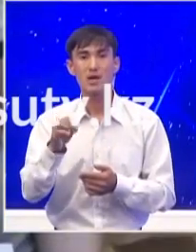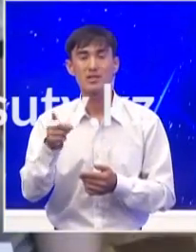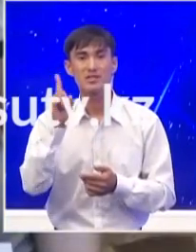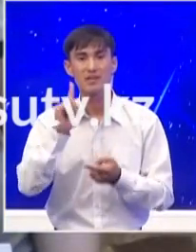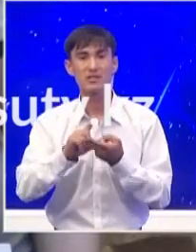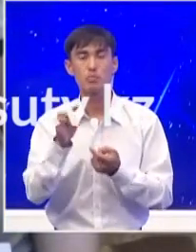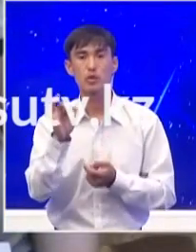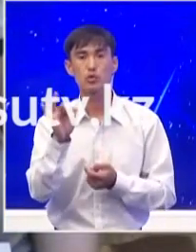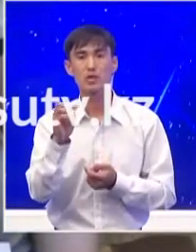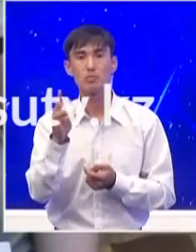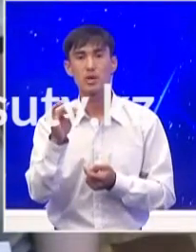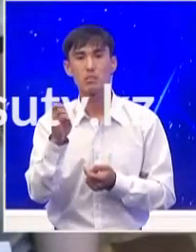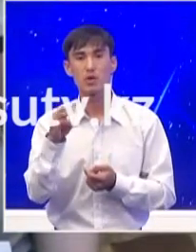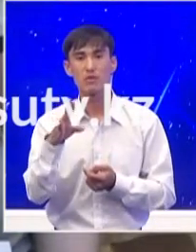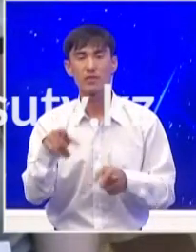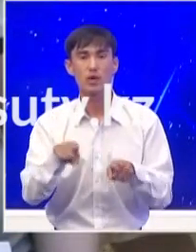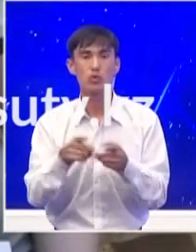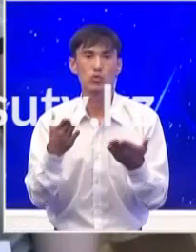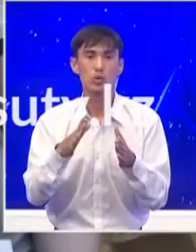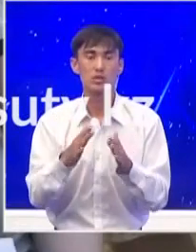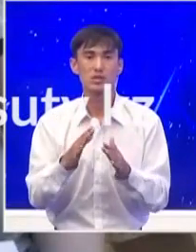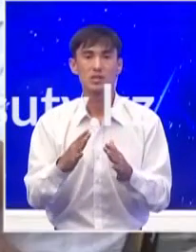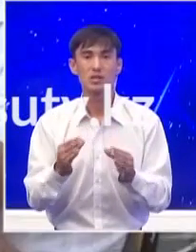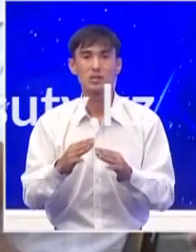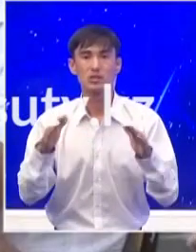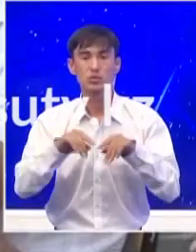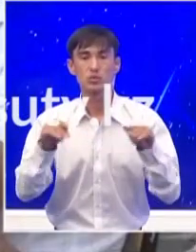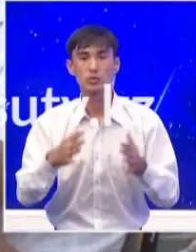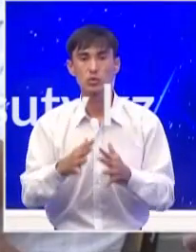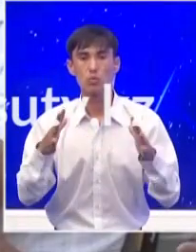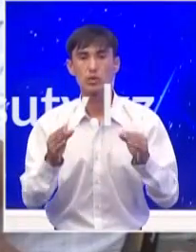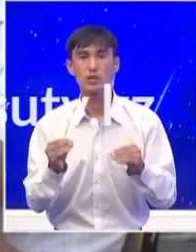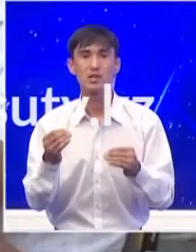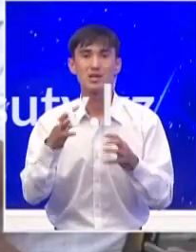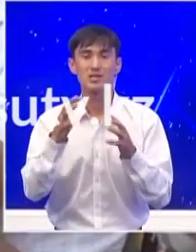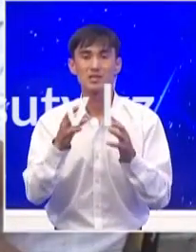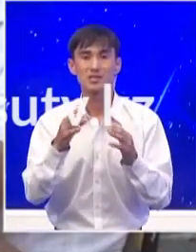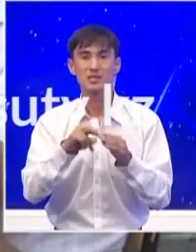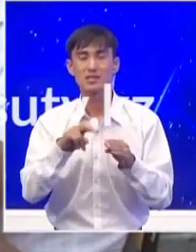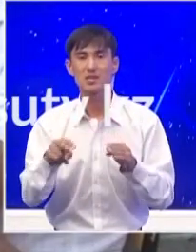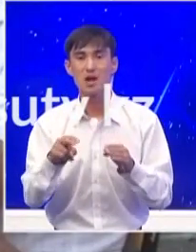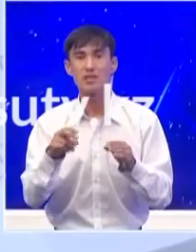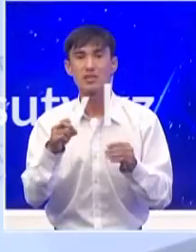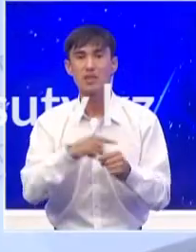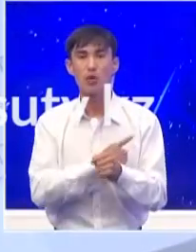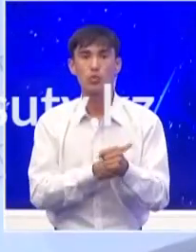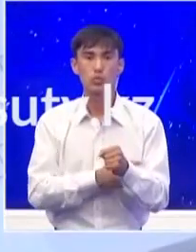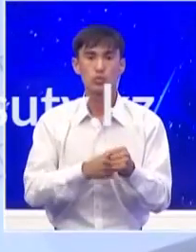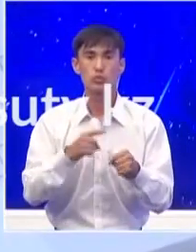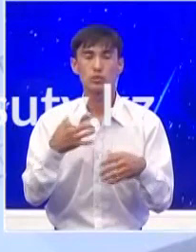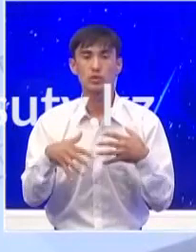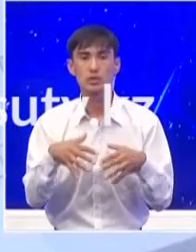беков в такой ситуации достаточно просто расширить емкости сети и снять нагрузку с базовых станций эту работу мтс планирует